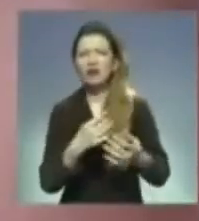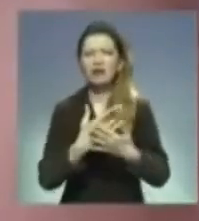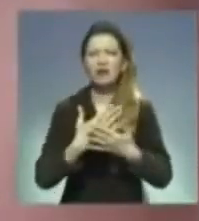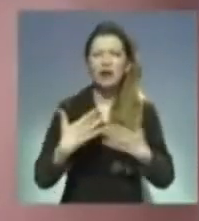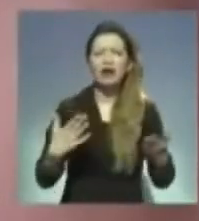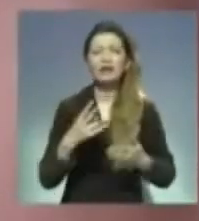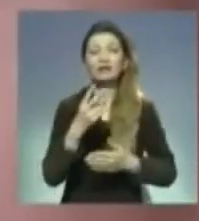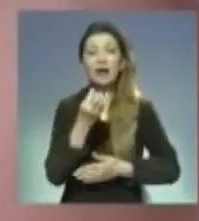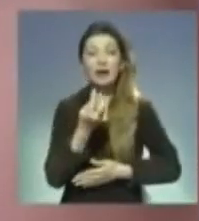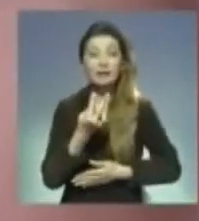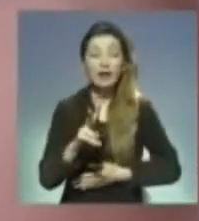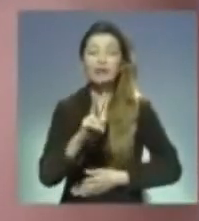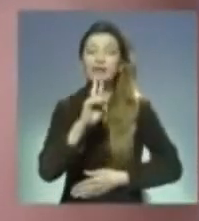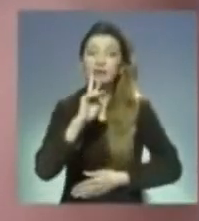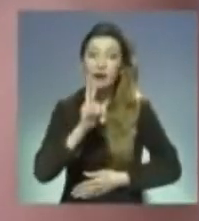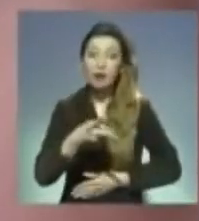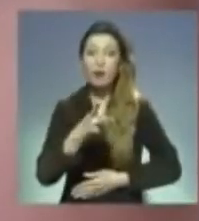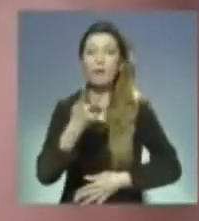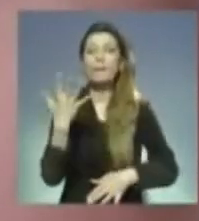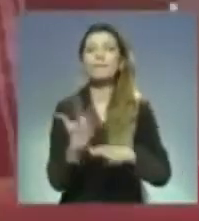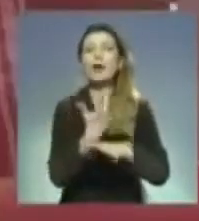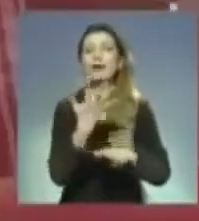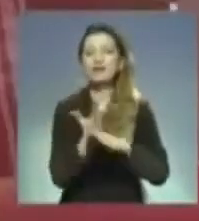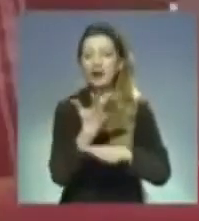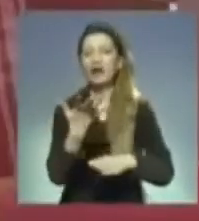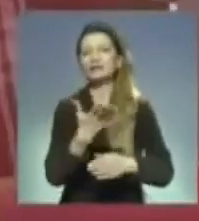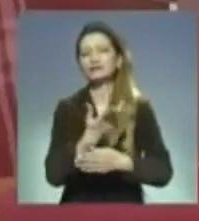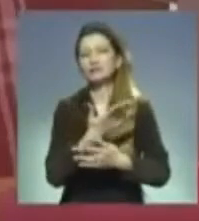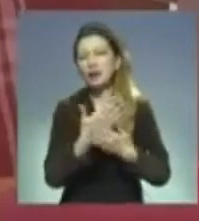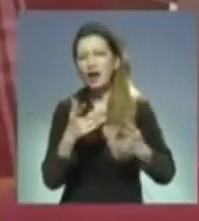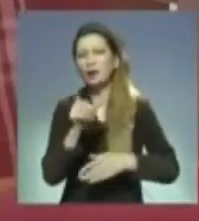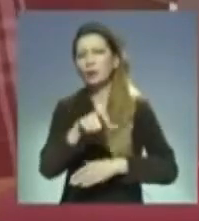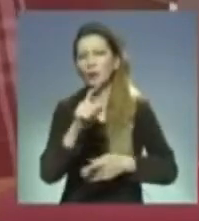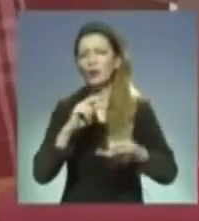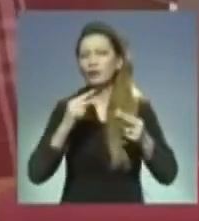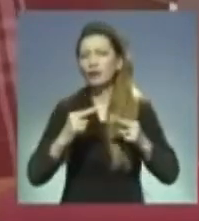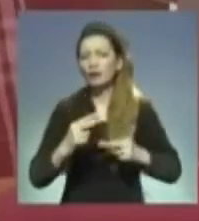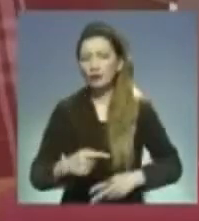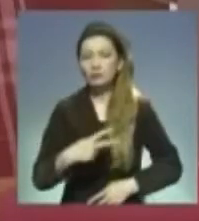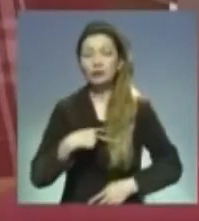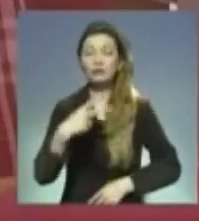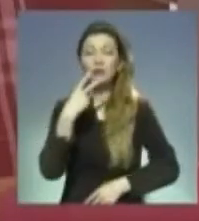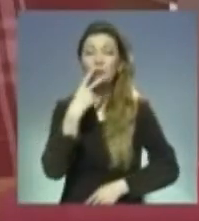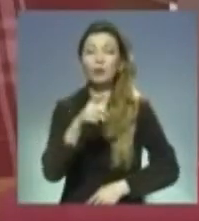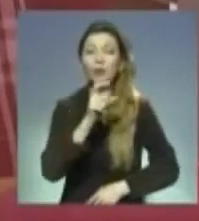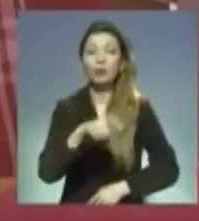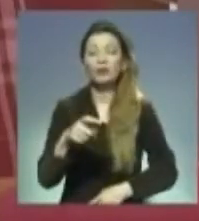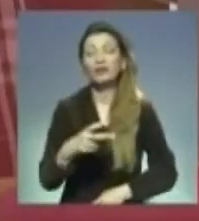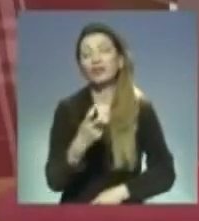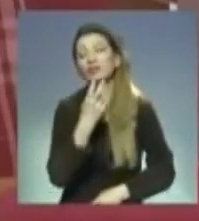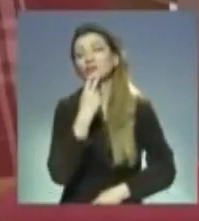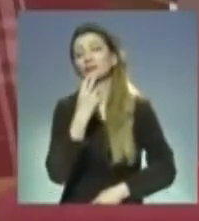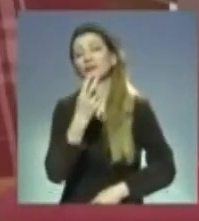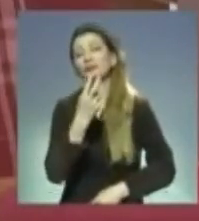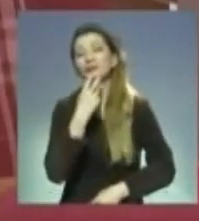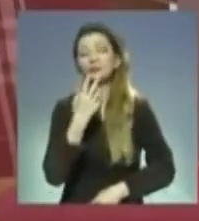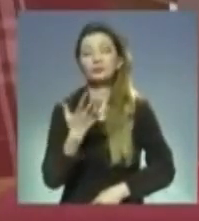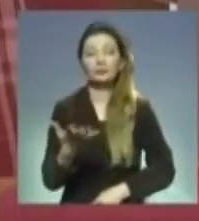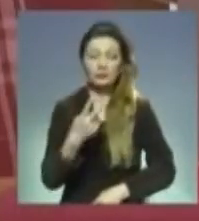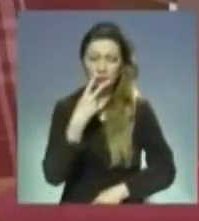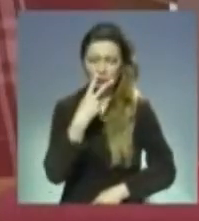за 2 года выслушали аж 5 следователей. Я смотрю на этих людей, а они ухмыляются. Они